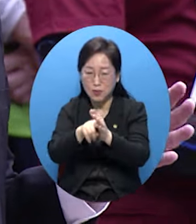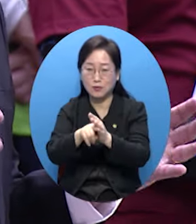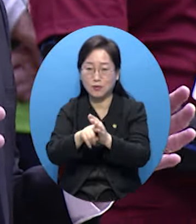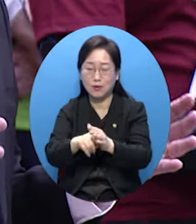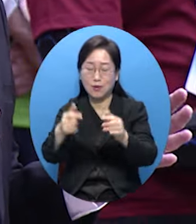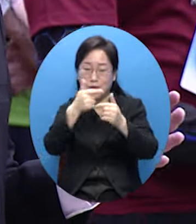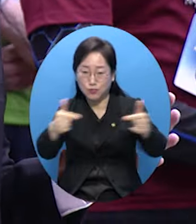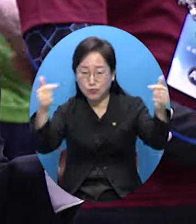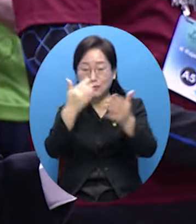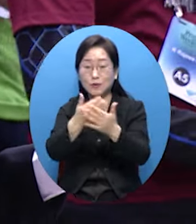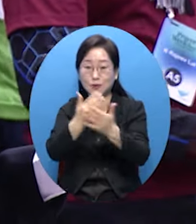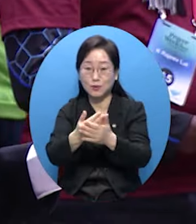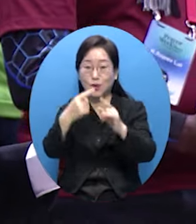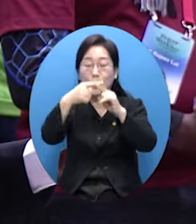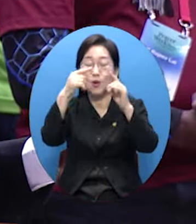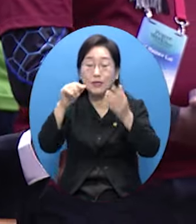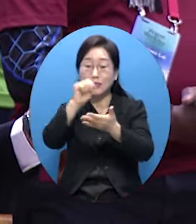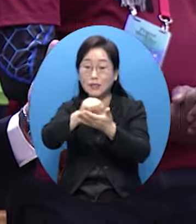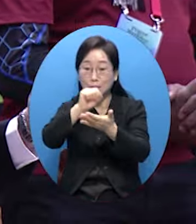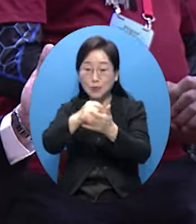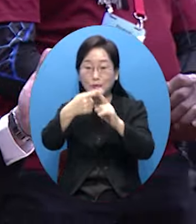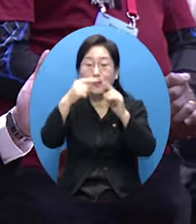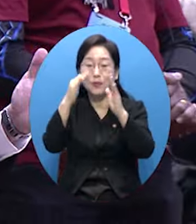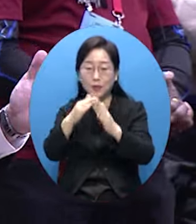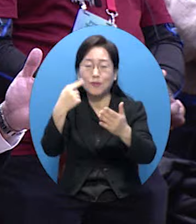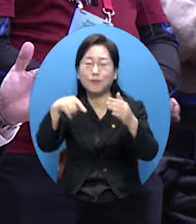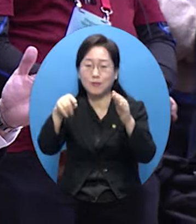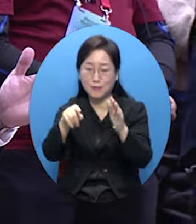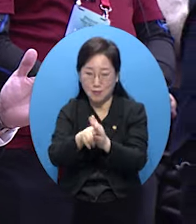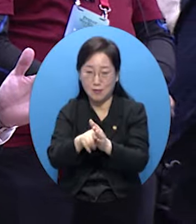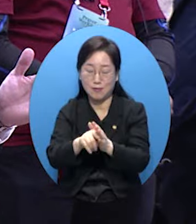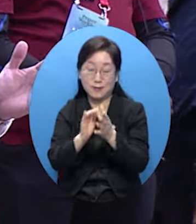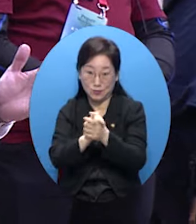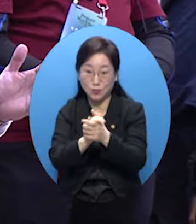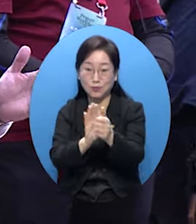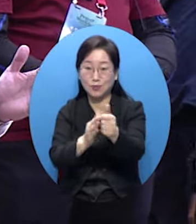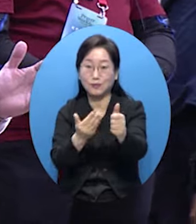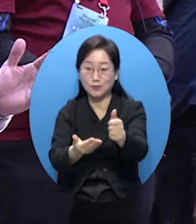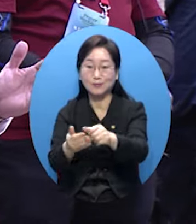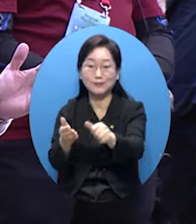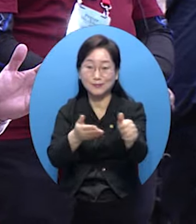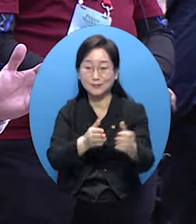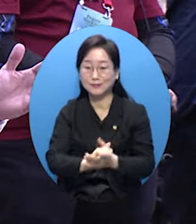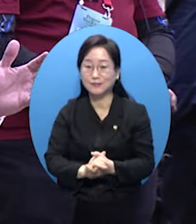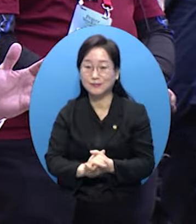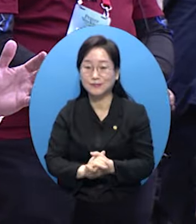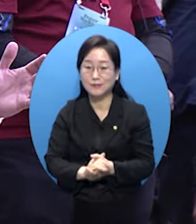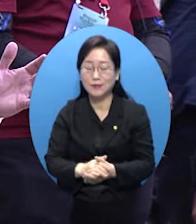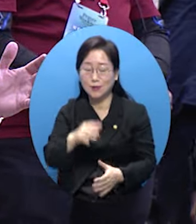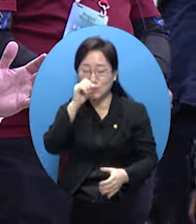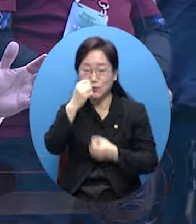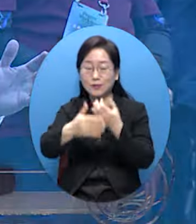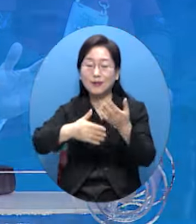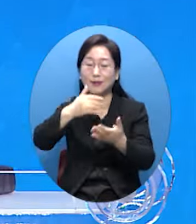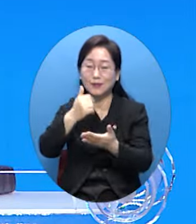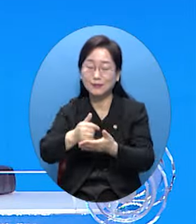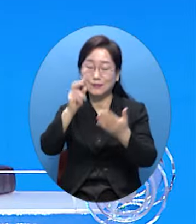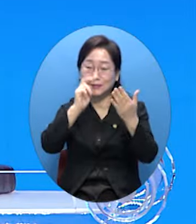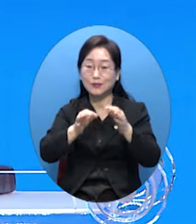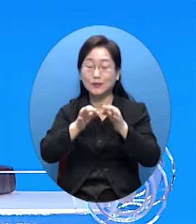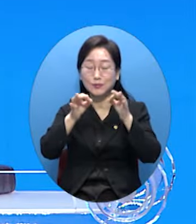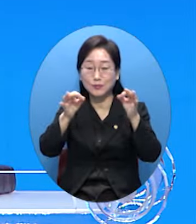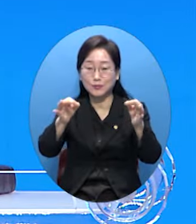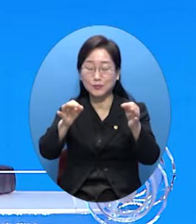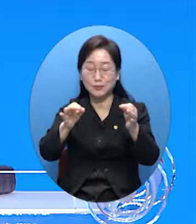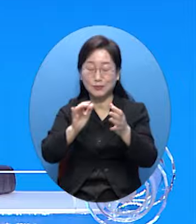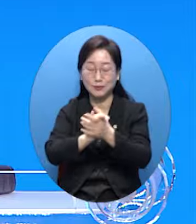나도록 시티 하베스트 교회를 위해서도 우리 함께 기도하기를 원합니다. 우리 좋으신 하나님 찬양한 다음에 우리